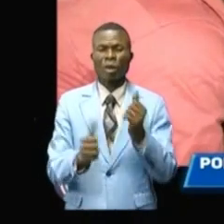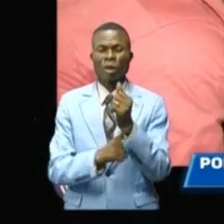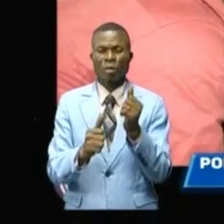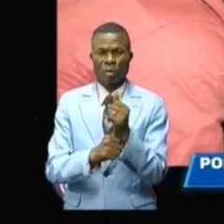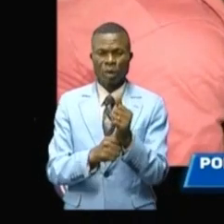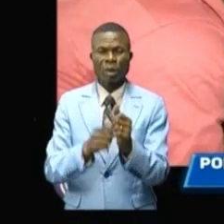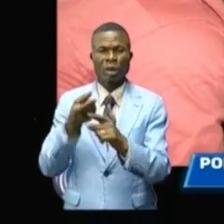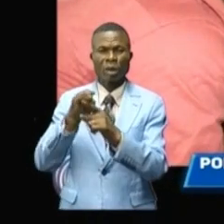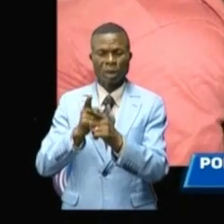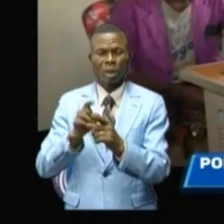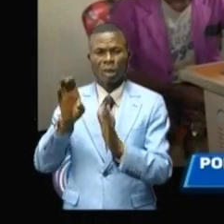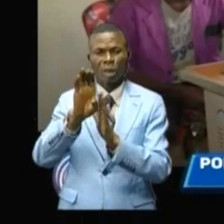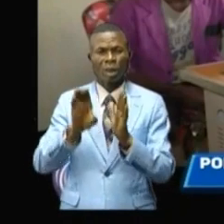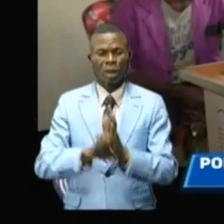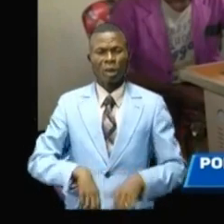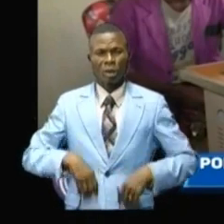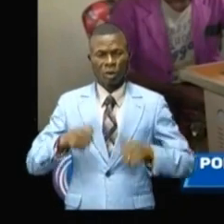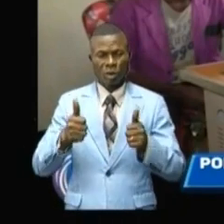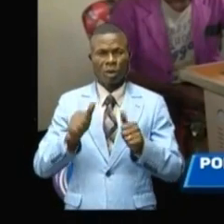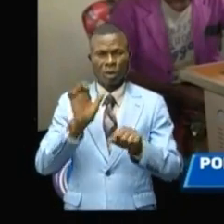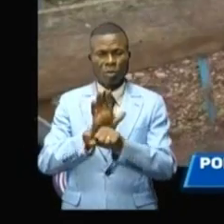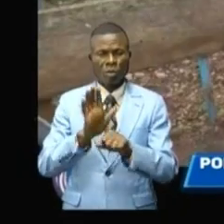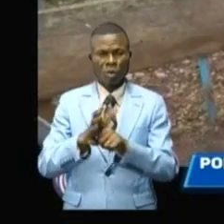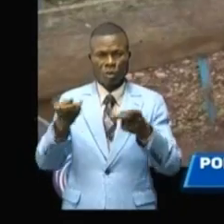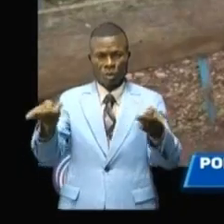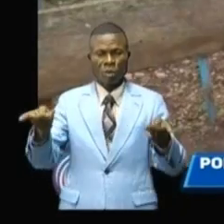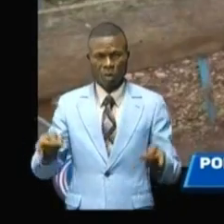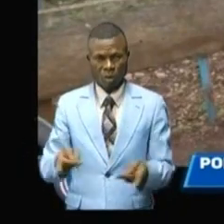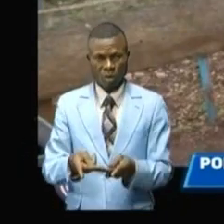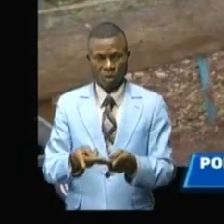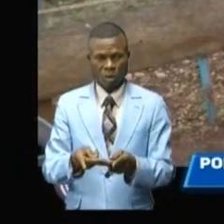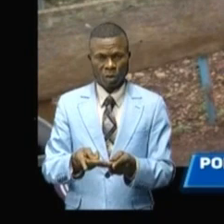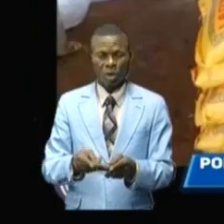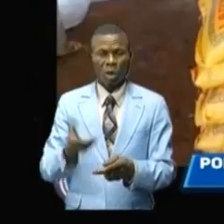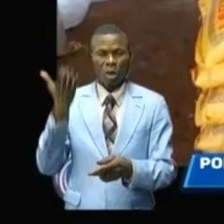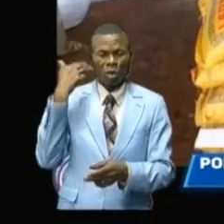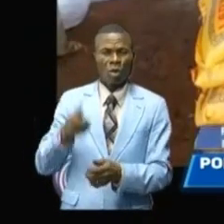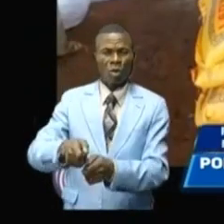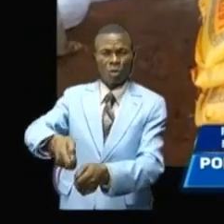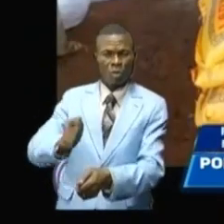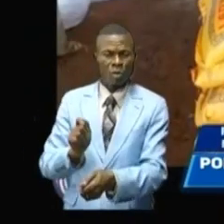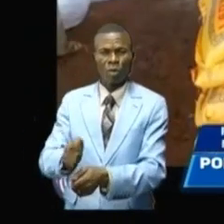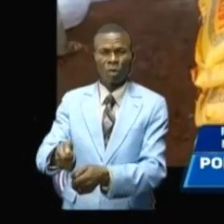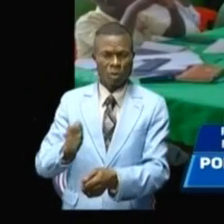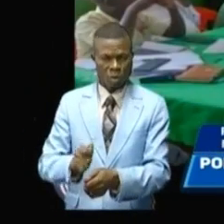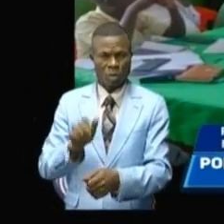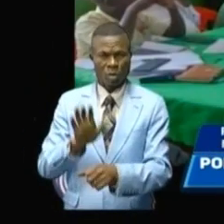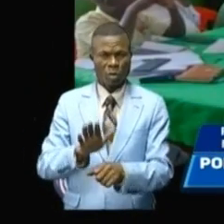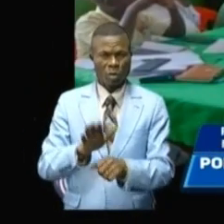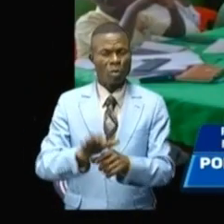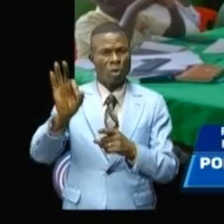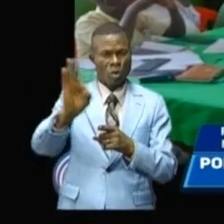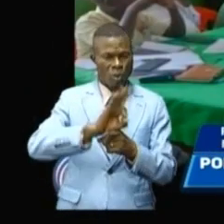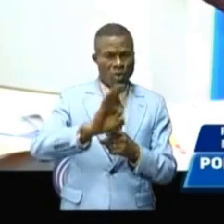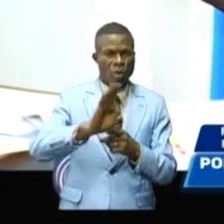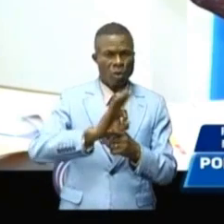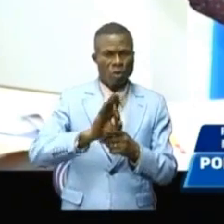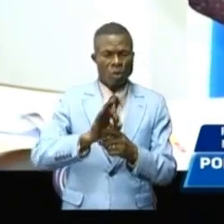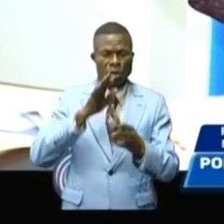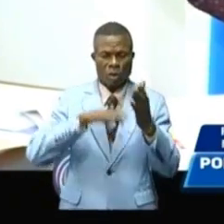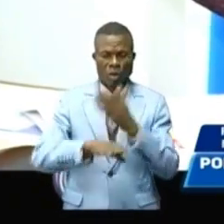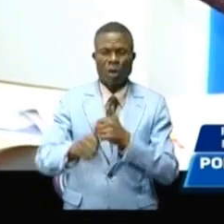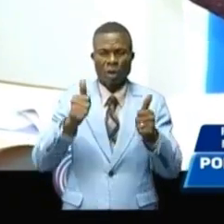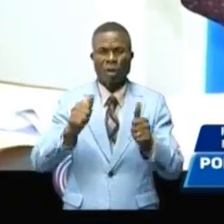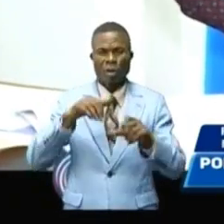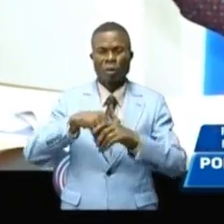des conditions de vie dans les différents sites avec plusieurs forages d'eau potable, des vivres et plusieurs formations pour une